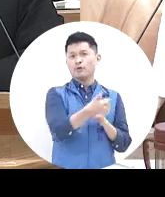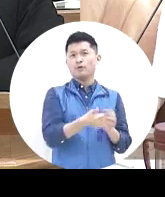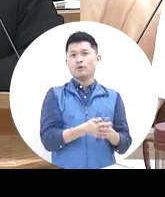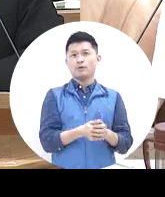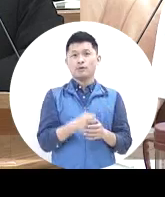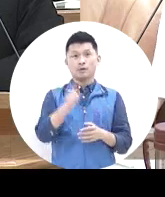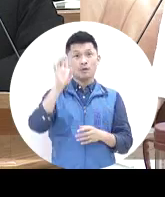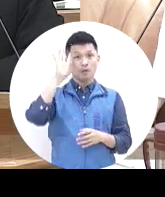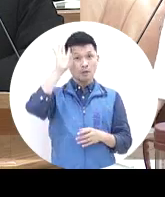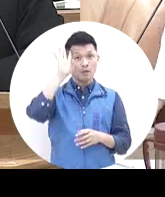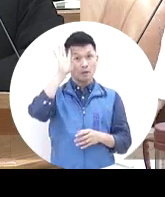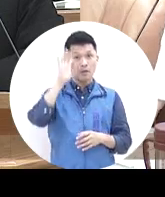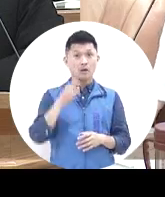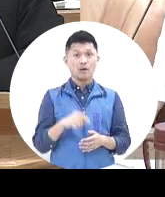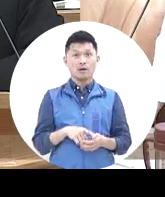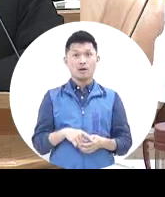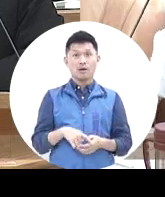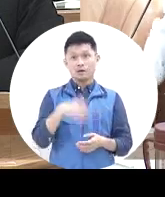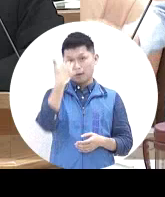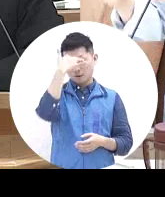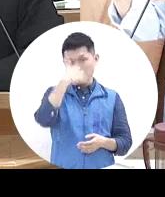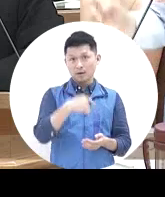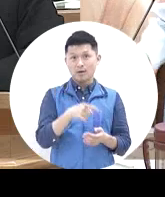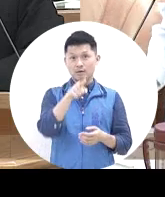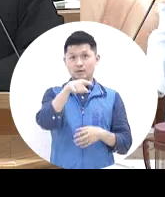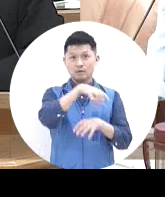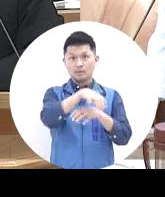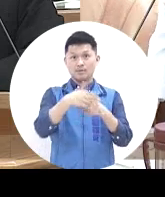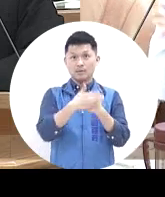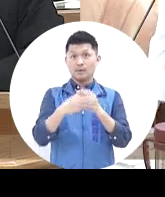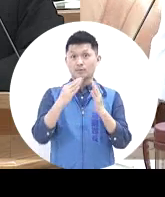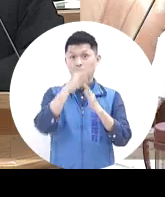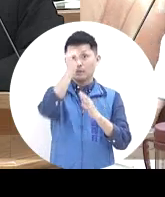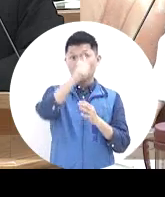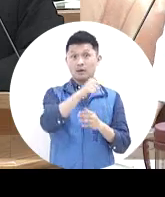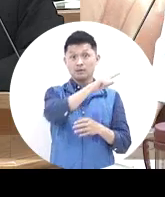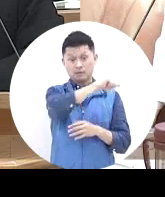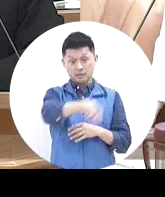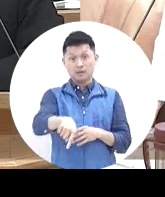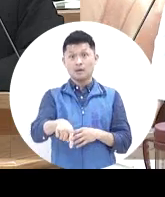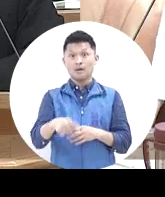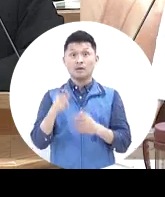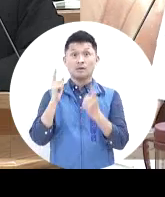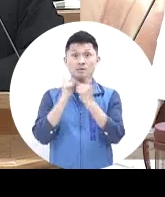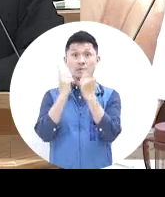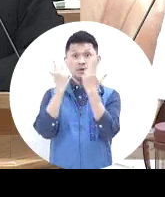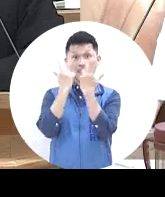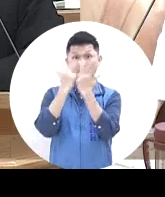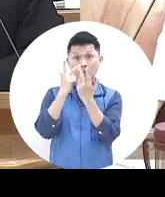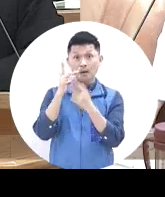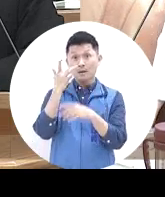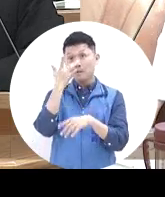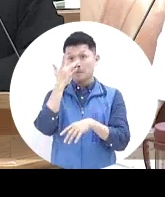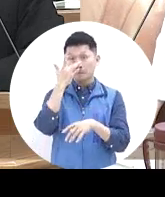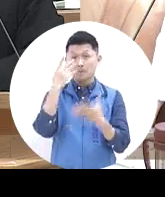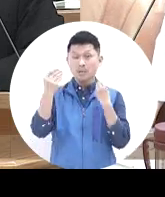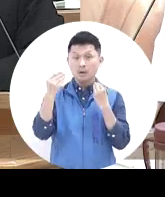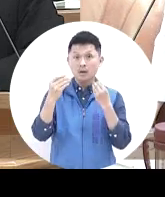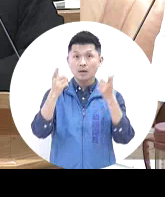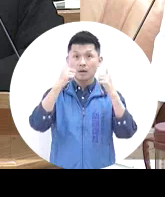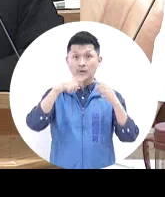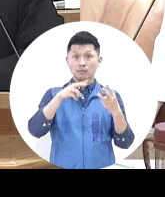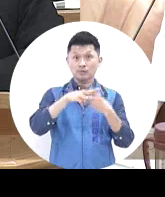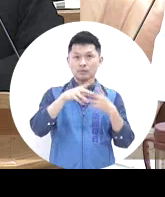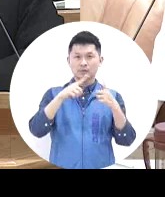是伫困是无？你做个环保局长，今仔来新北市，对新北市遮尼无了解。泸州是人口密